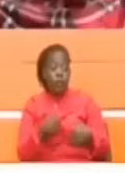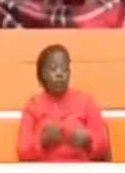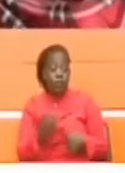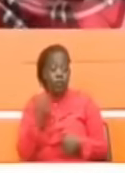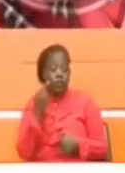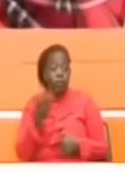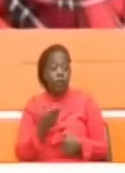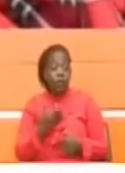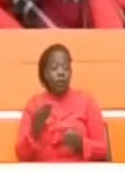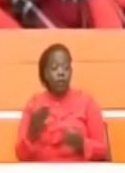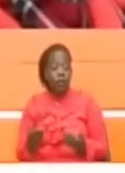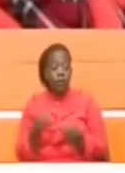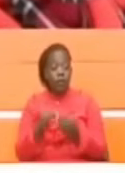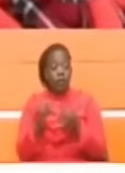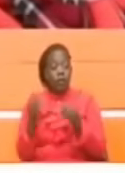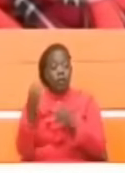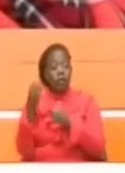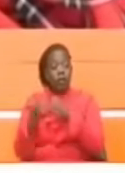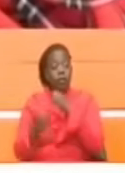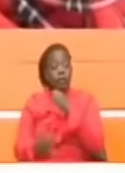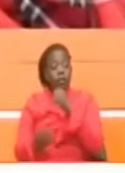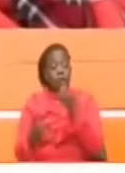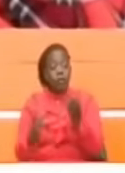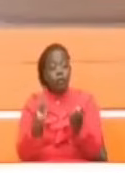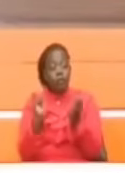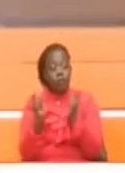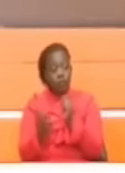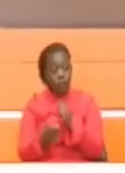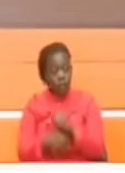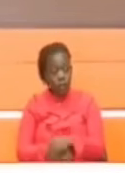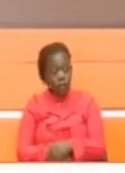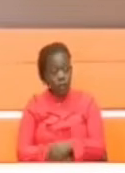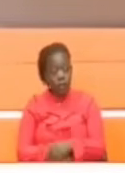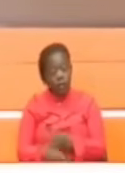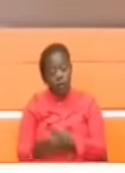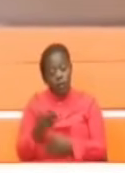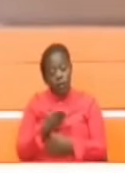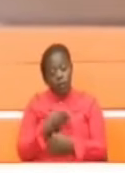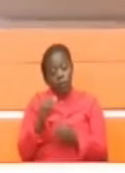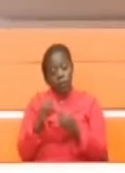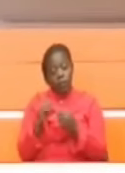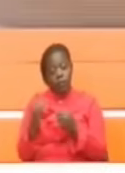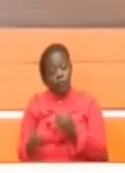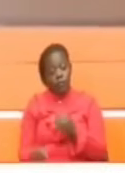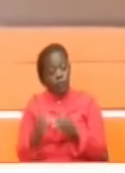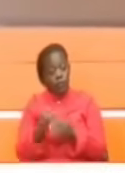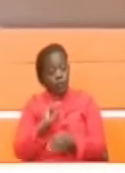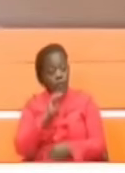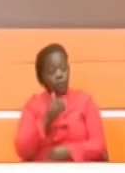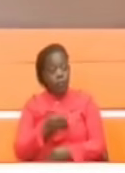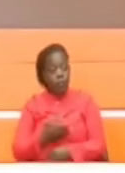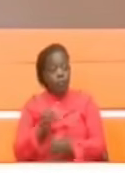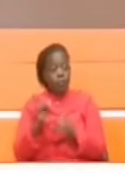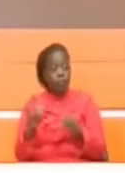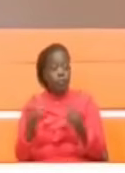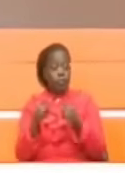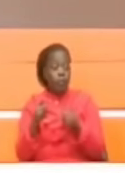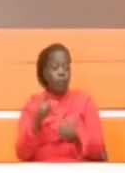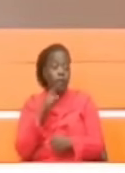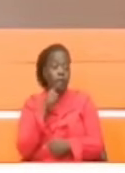gw'atalinamu yadde omwana era gye bigweredde ng'amwefuulidde. Talina mwana omukyalo ono naye